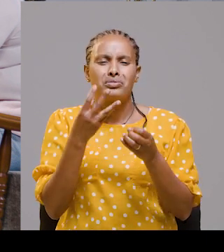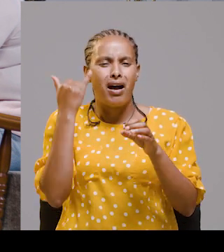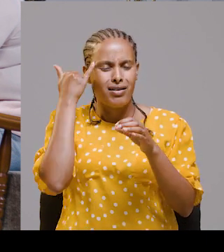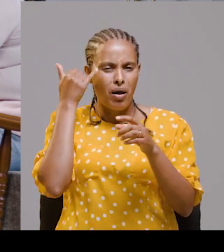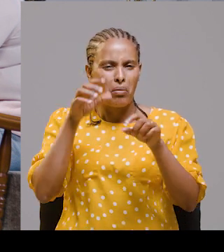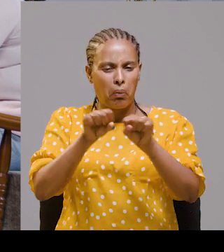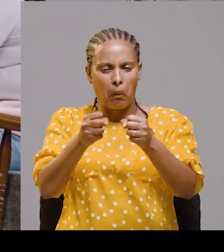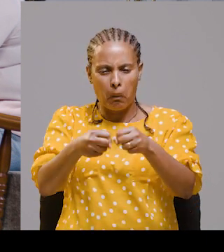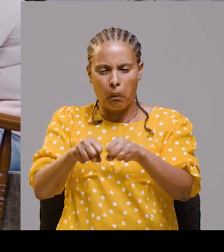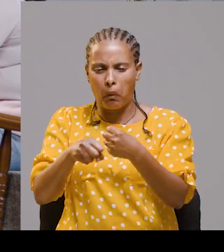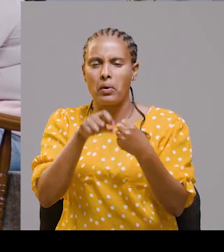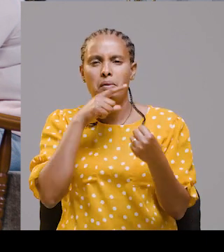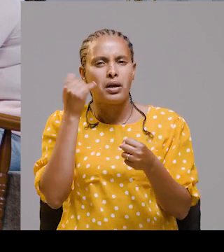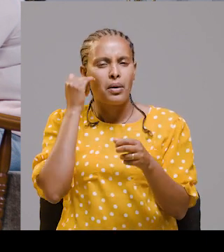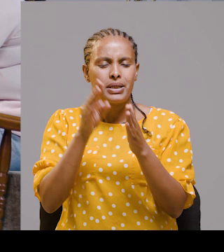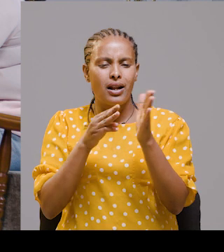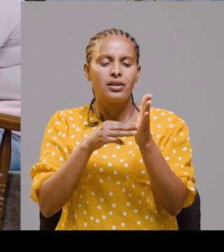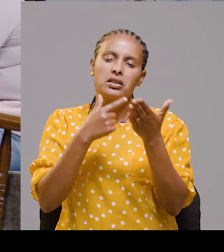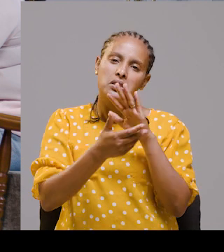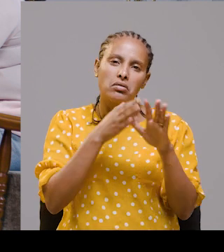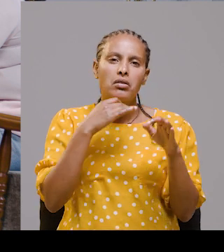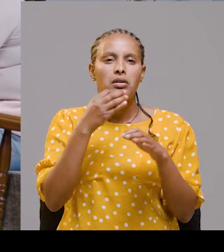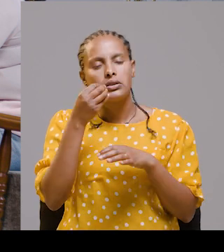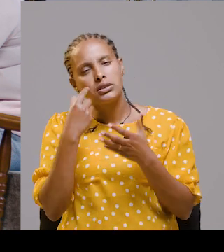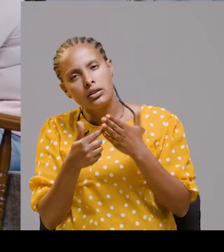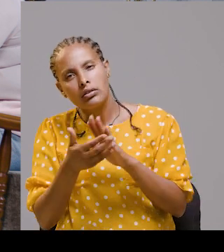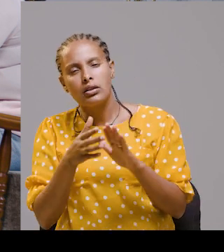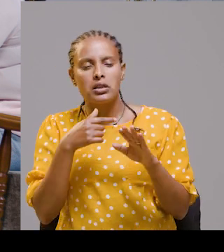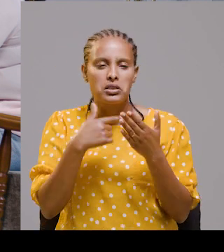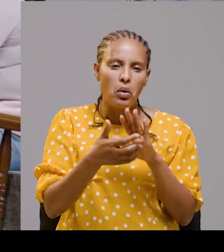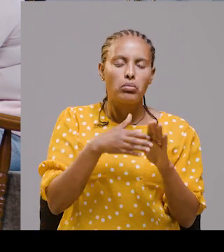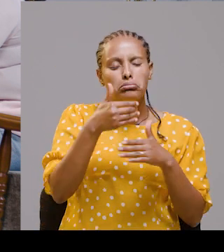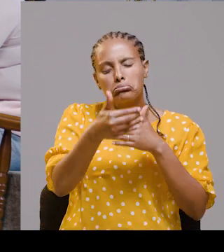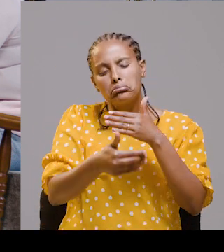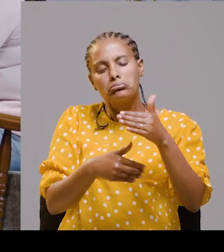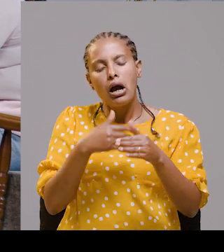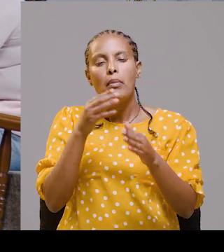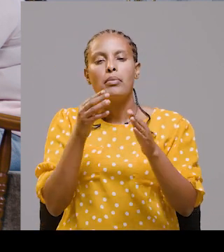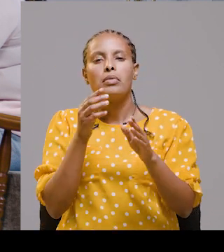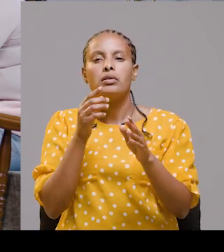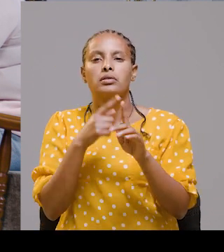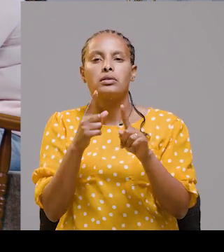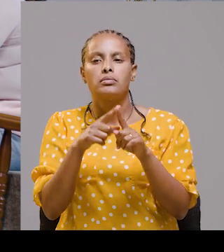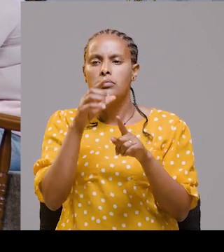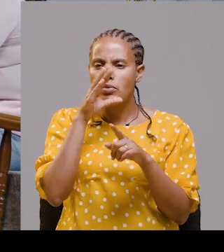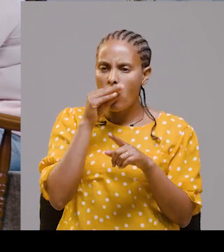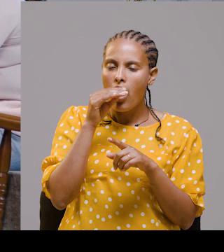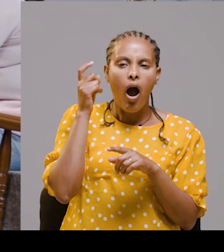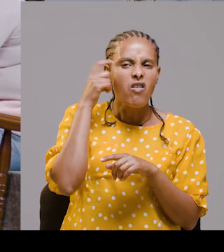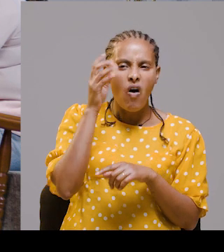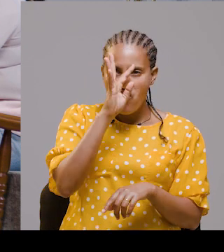የተሸራረፉ የተሰባበሩ ነገሮች ናቸው። እንዲህ አድርጎኝ ከዛ ደግሞ ረስቸዋለሁ እዚህ ጋር ከዛ እንዲሆኑ ይላሉ። ከዛ አላ ለሚሰማው ሰው